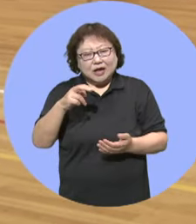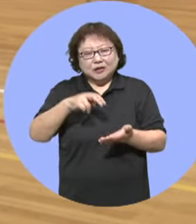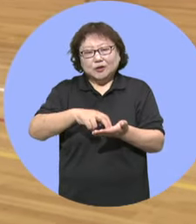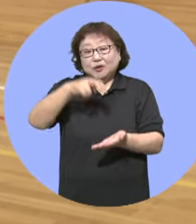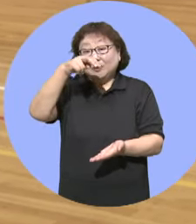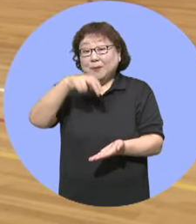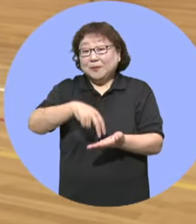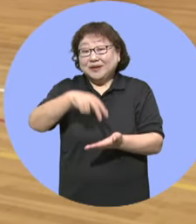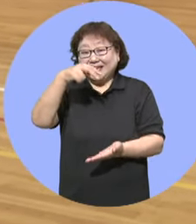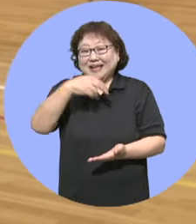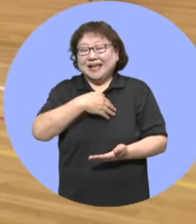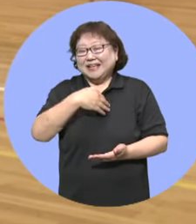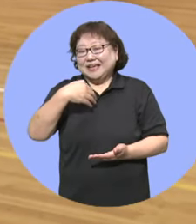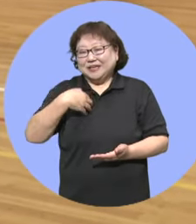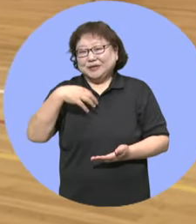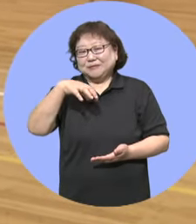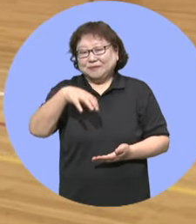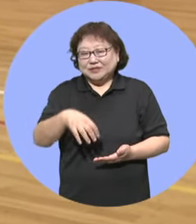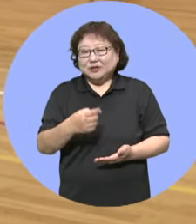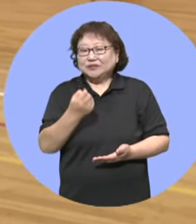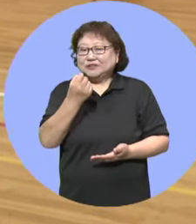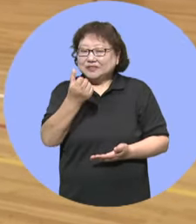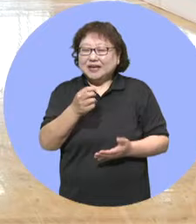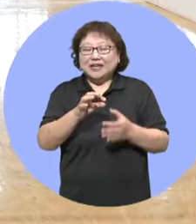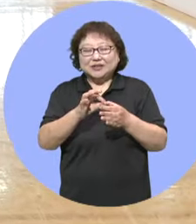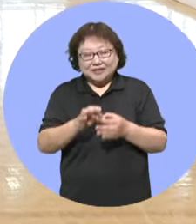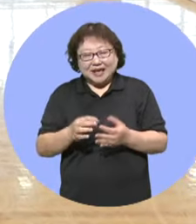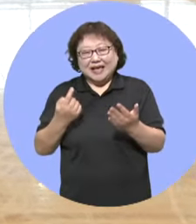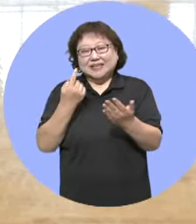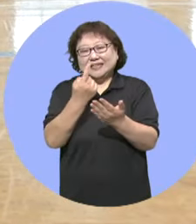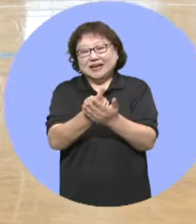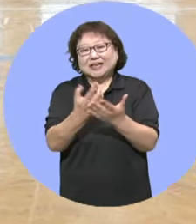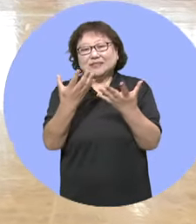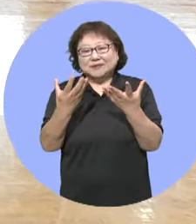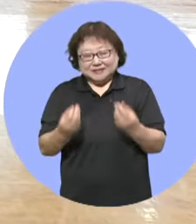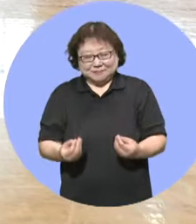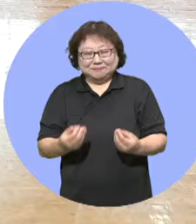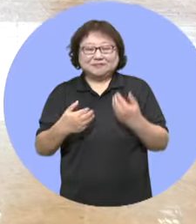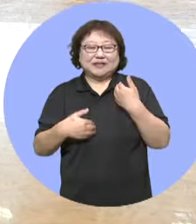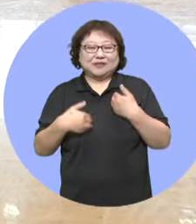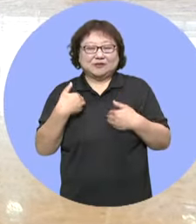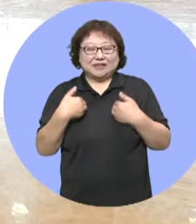リンができないな、入ってみました。 楽しかった。